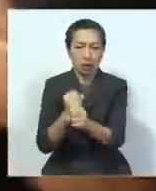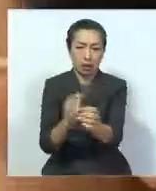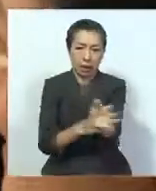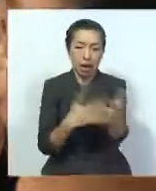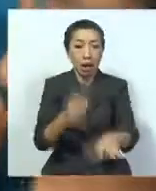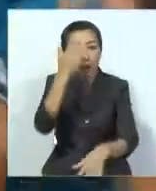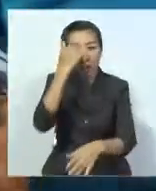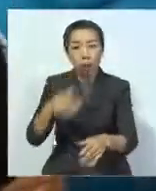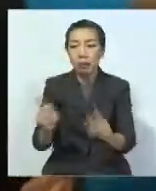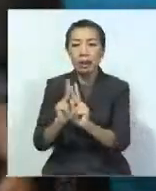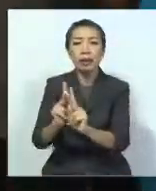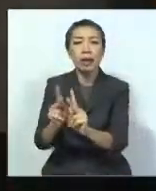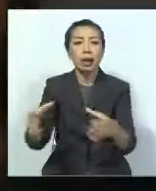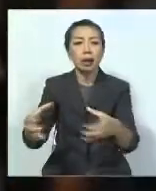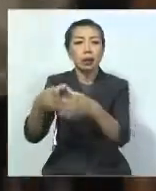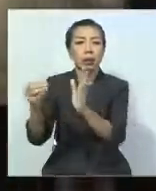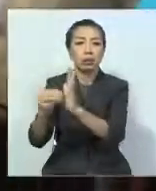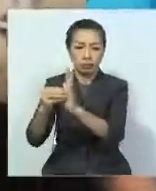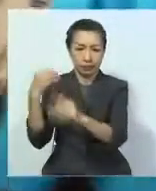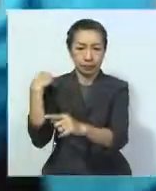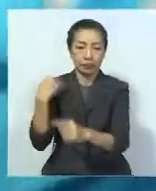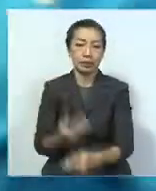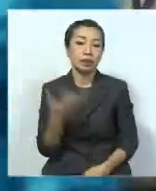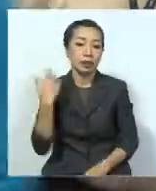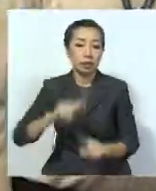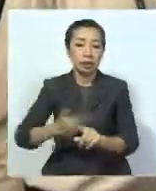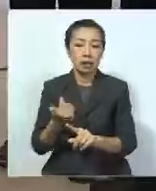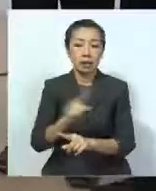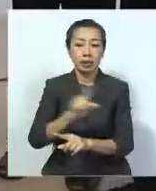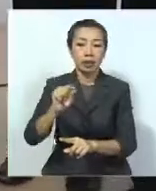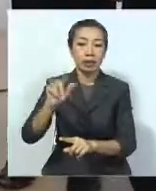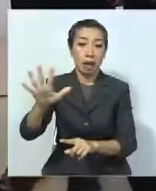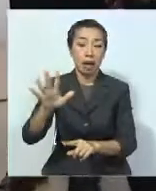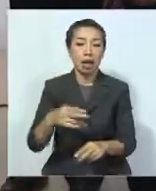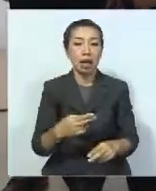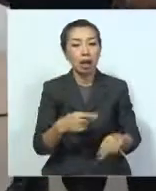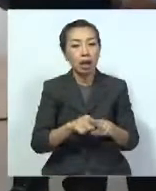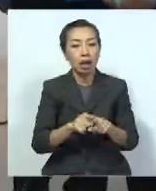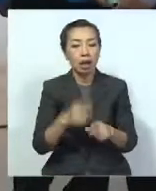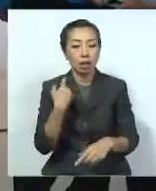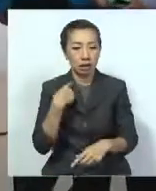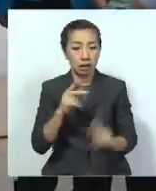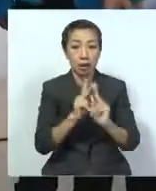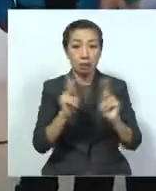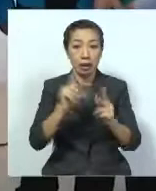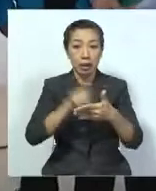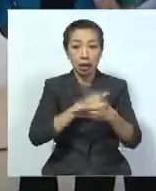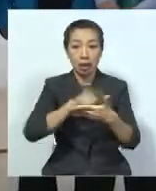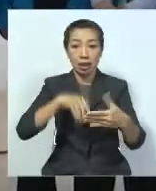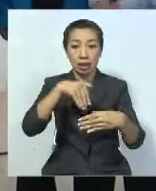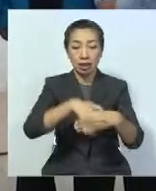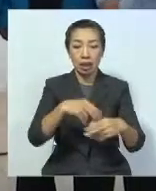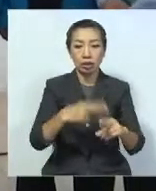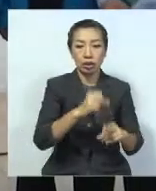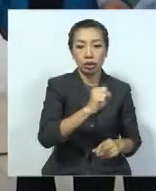พราะว่าอยู่ในทีมของทางกทม.ด้วยนะครับ ส่วนวันก่อนนะคะ25พฤศจิกายนคุณสมชัยศรีสุทธิยากรอดีตคณะกรรมการการเลือกตั้งเข้